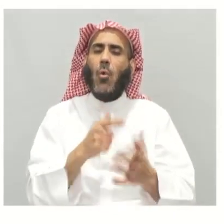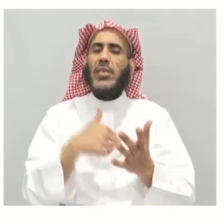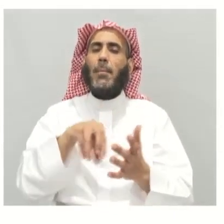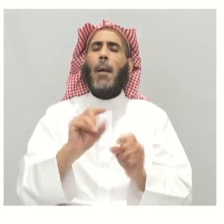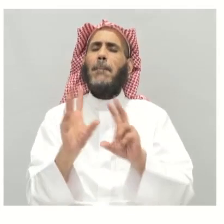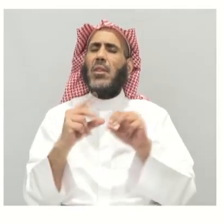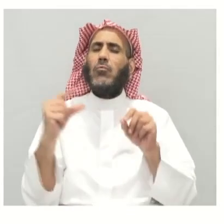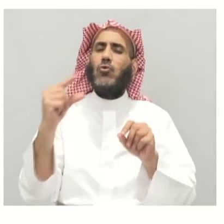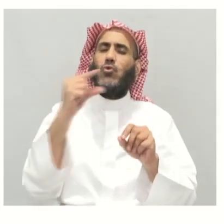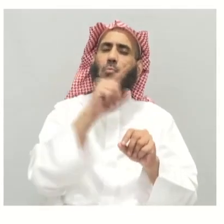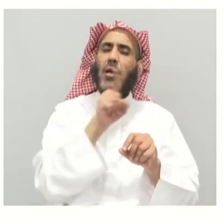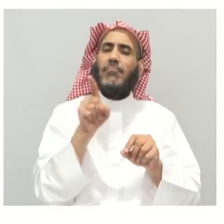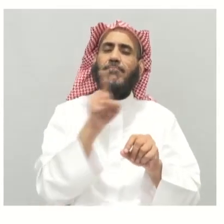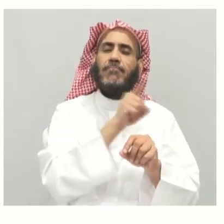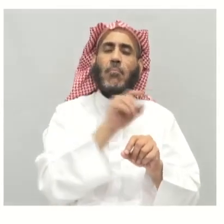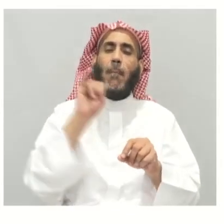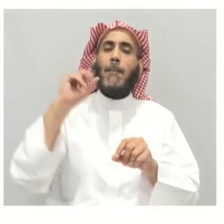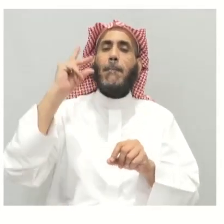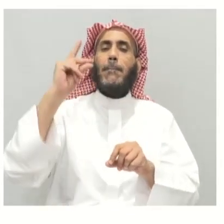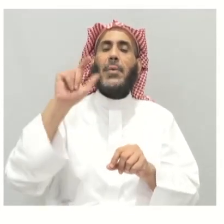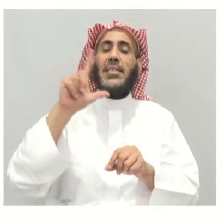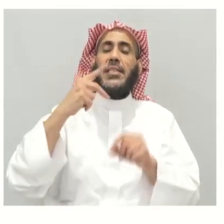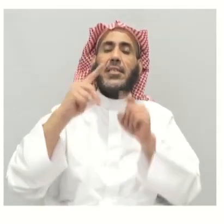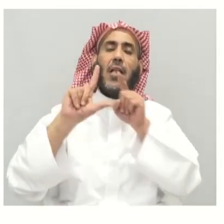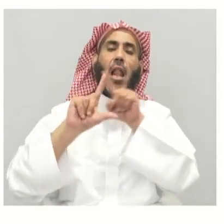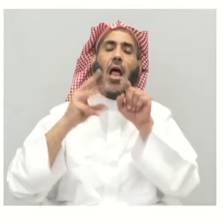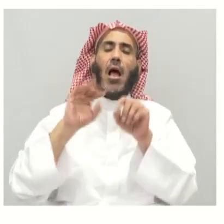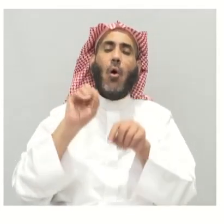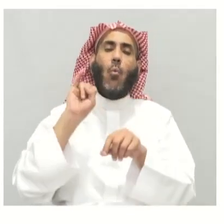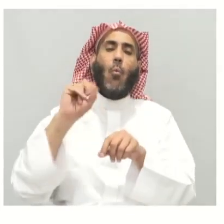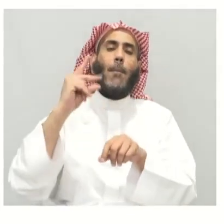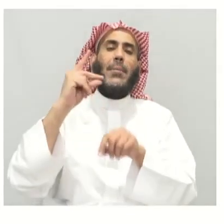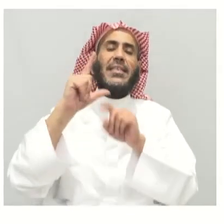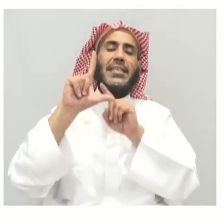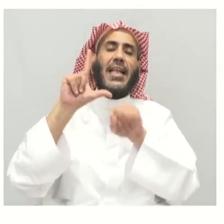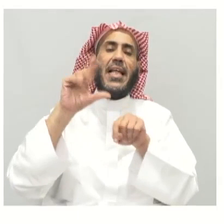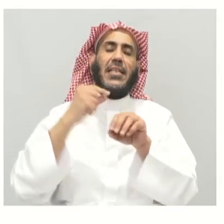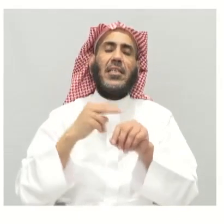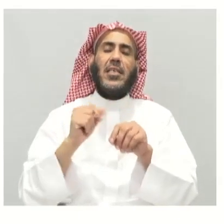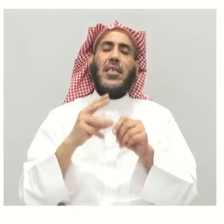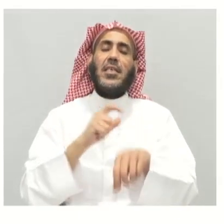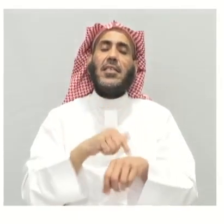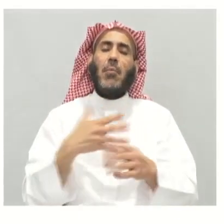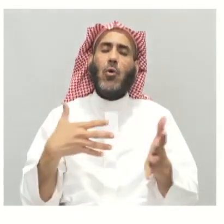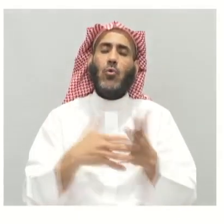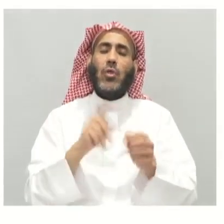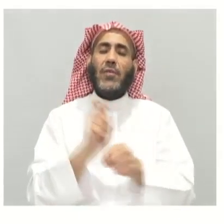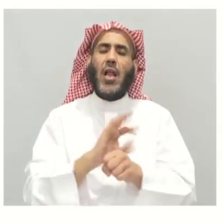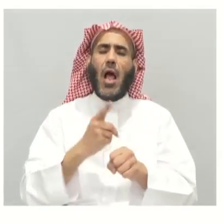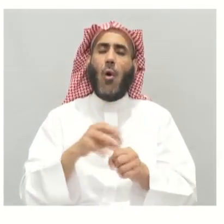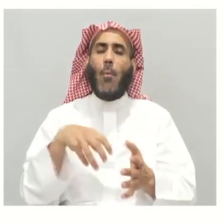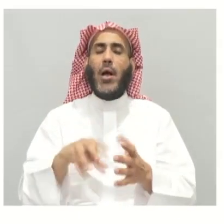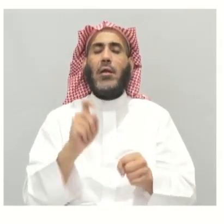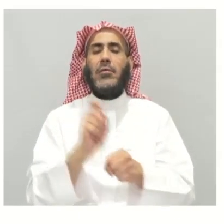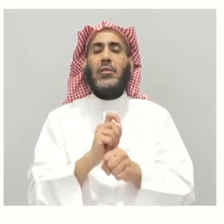مكان. إذن هنا كلمة مطلع أو كلمة مطلع تدل على زمان حدوث الفعل أو تدل على مكانه،